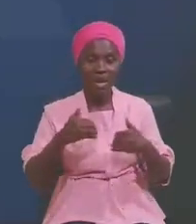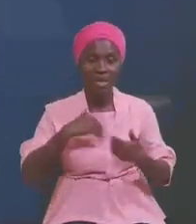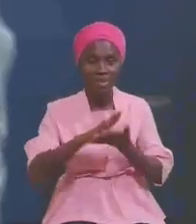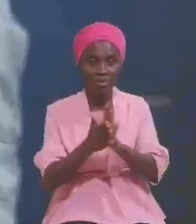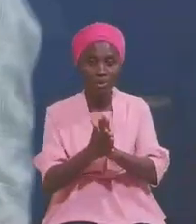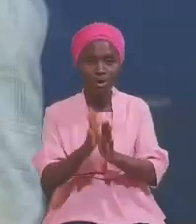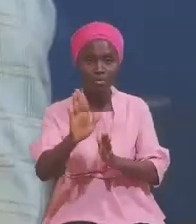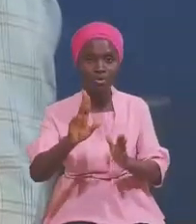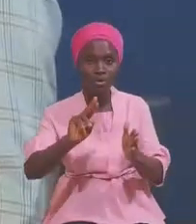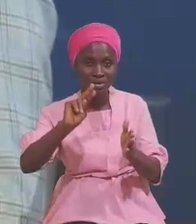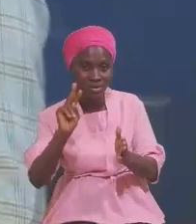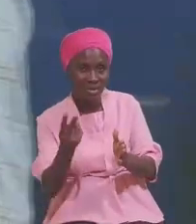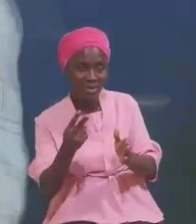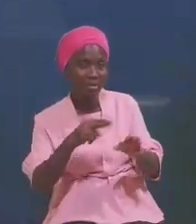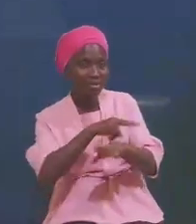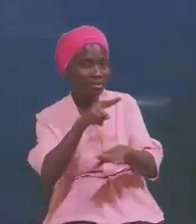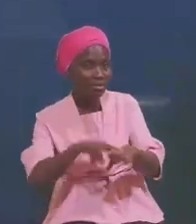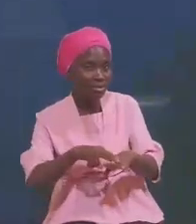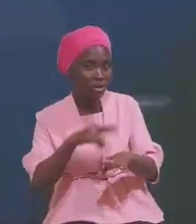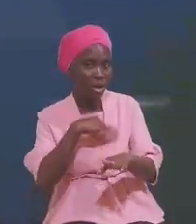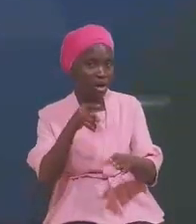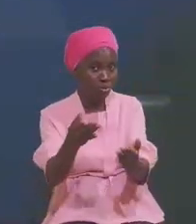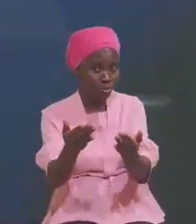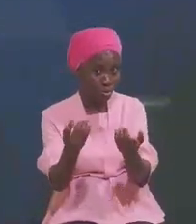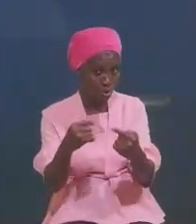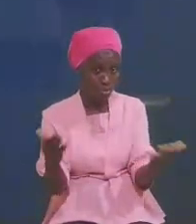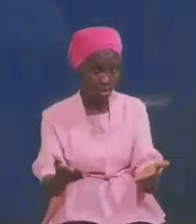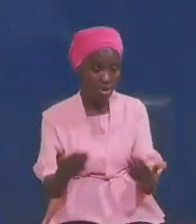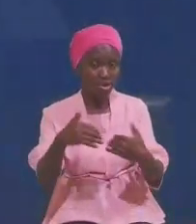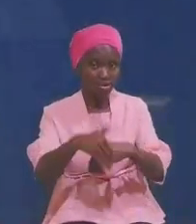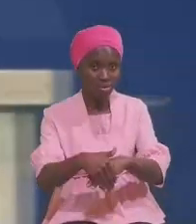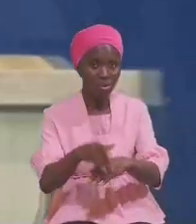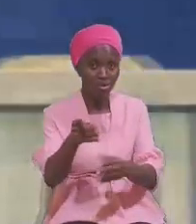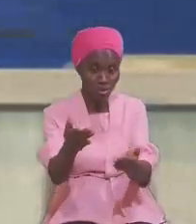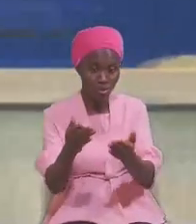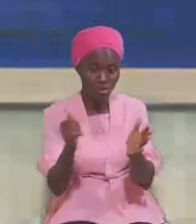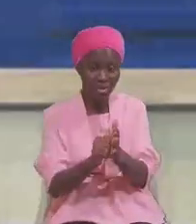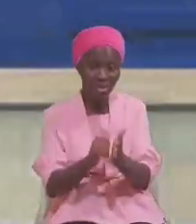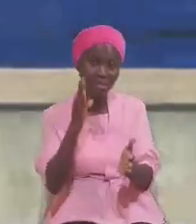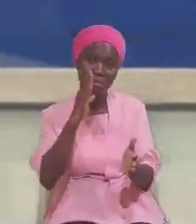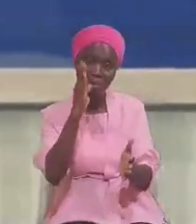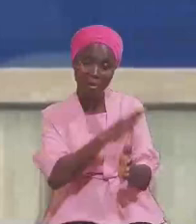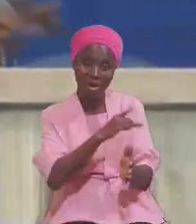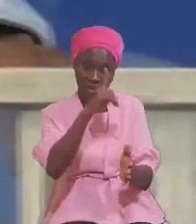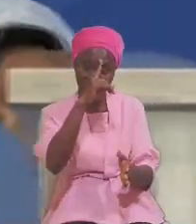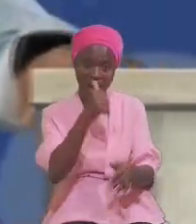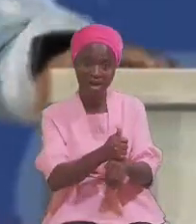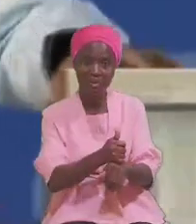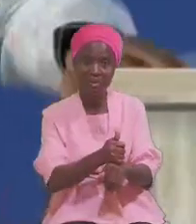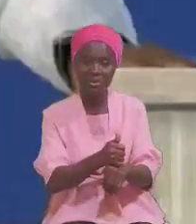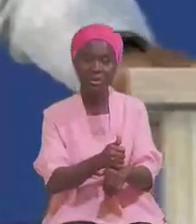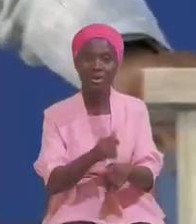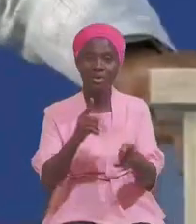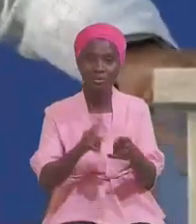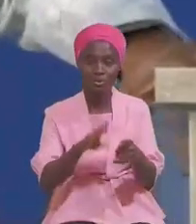soir, et vous voulez que l'habitude là soit rompue, brisée, vous voulez avoir une nouvelle vie.